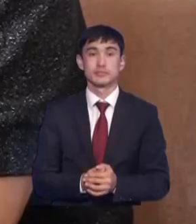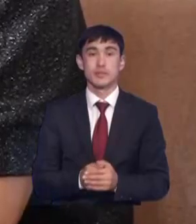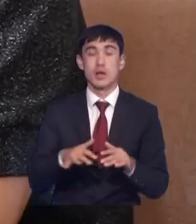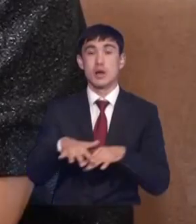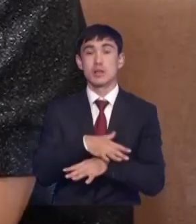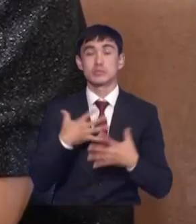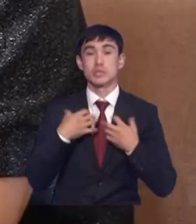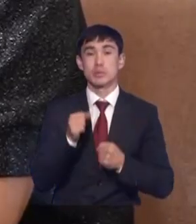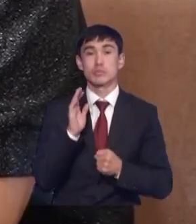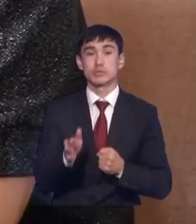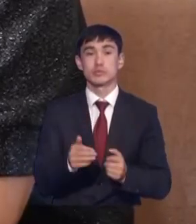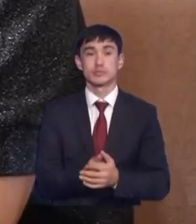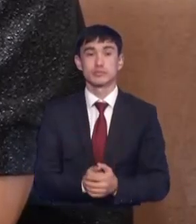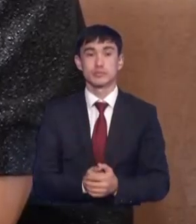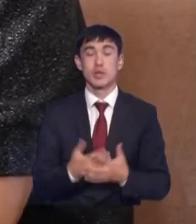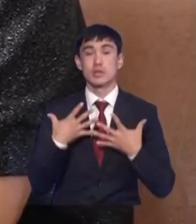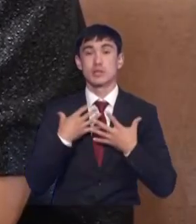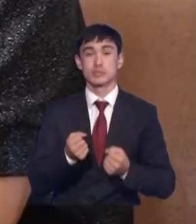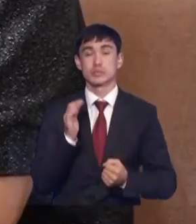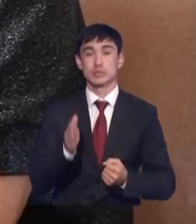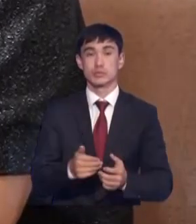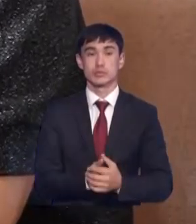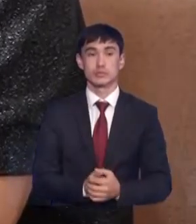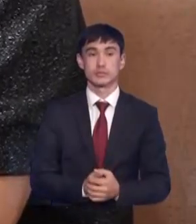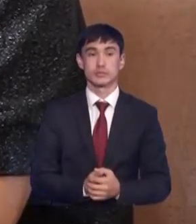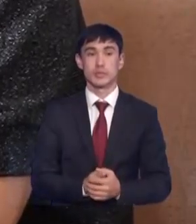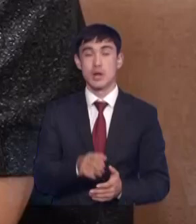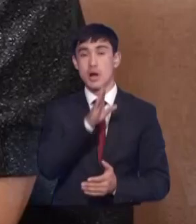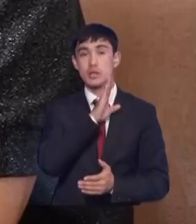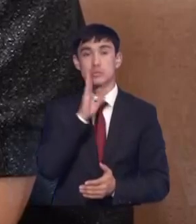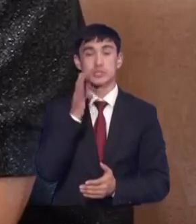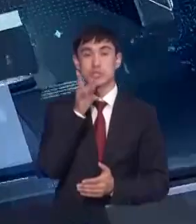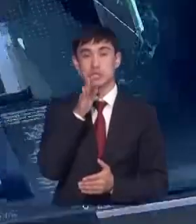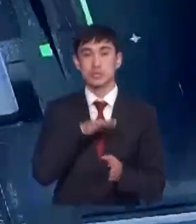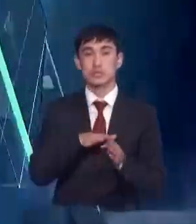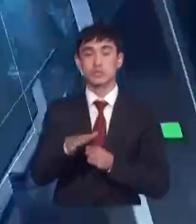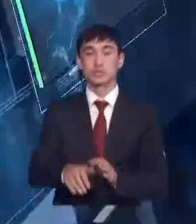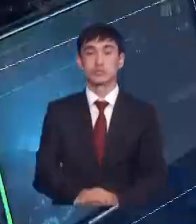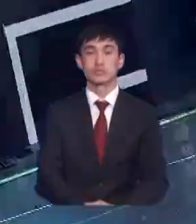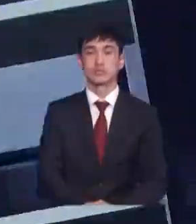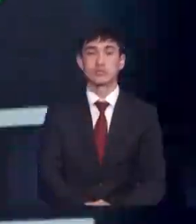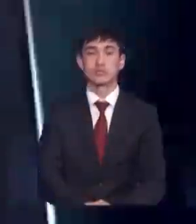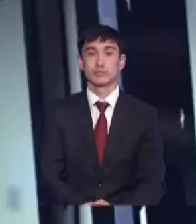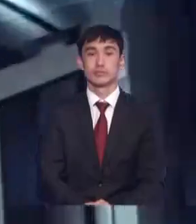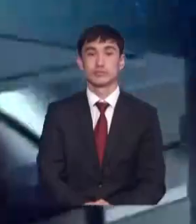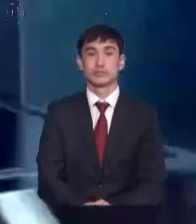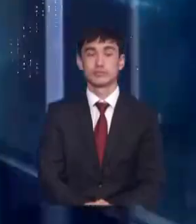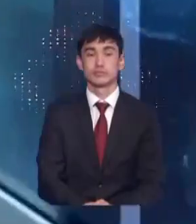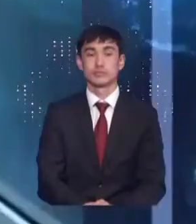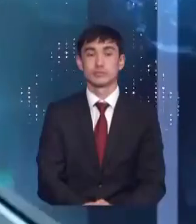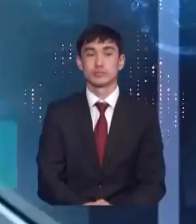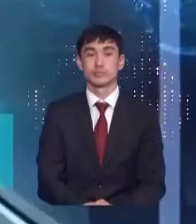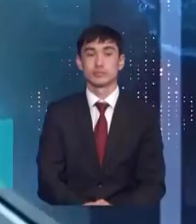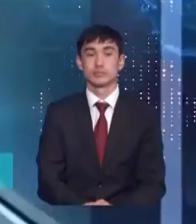Халқымыз аман болсын, деніміз сау болсын, анамыздың жасын берсін. Еркебұлан Жақыбай,